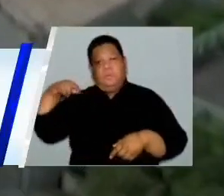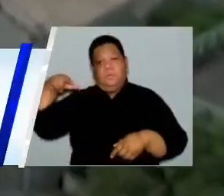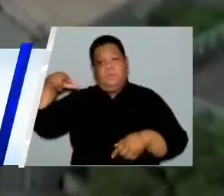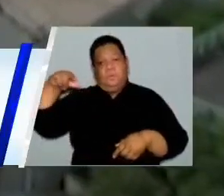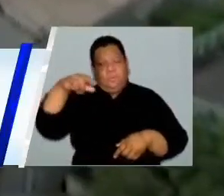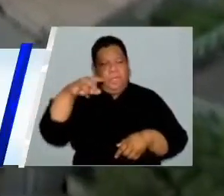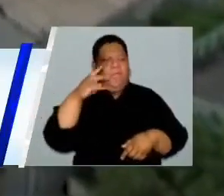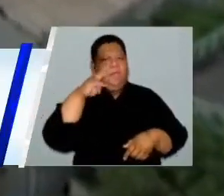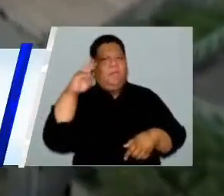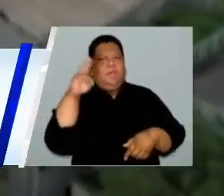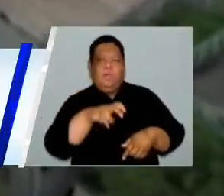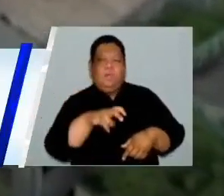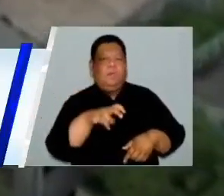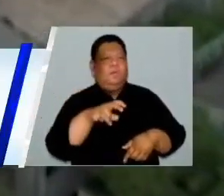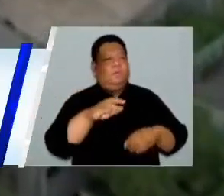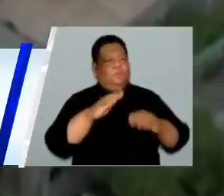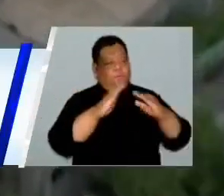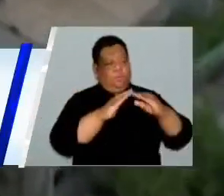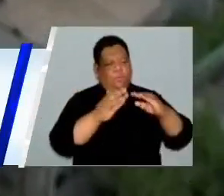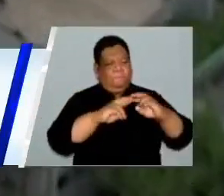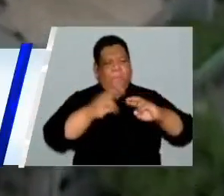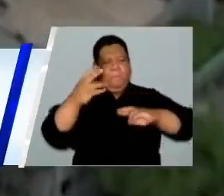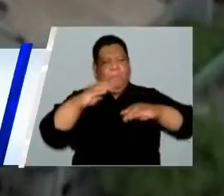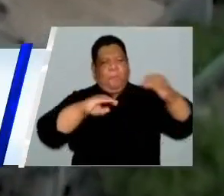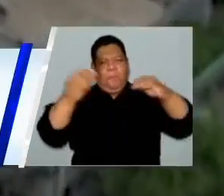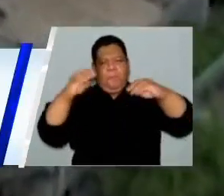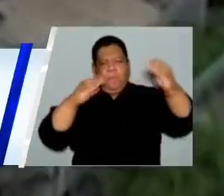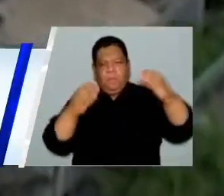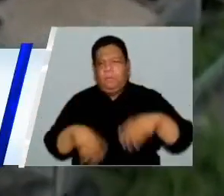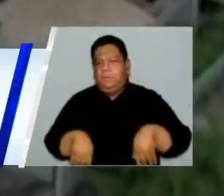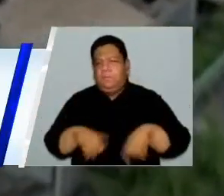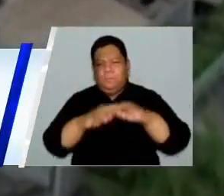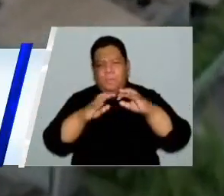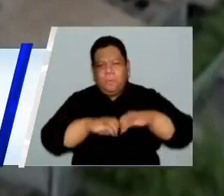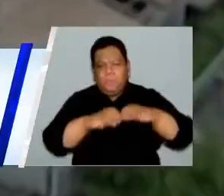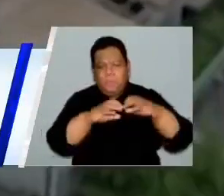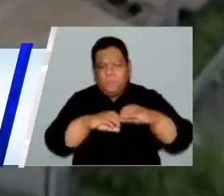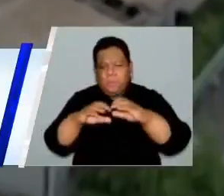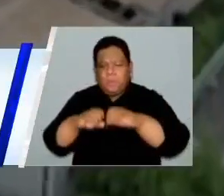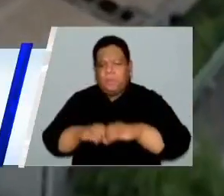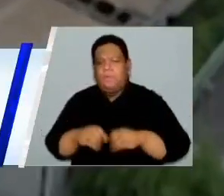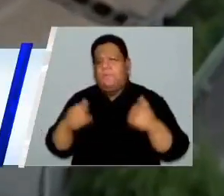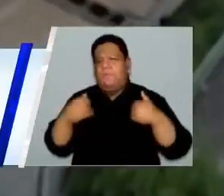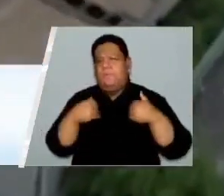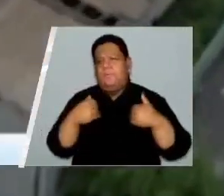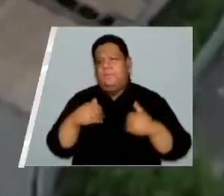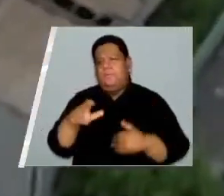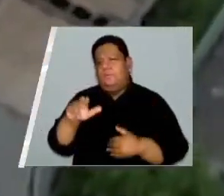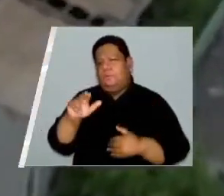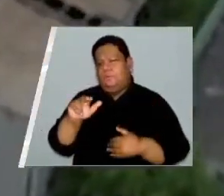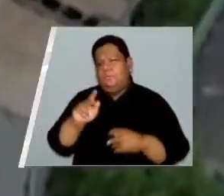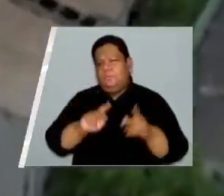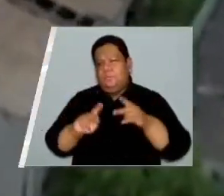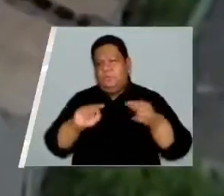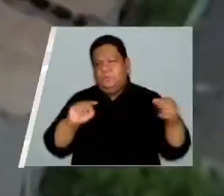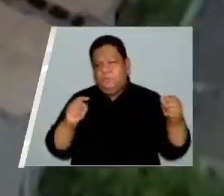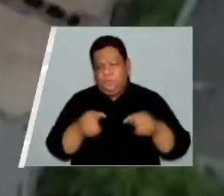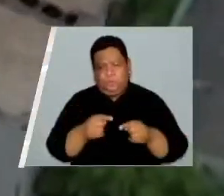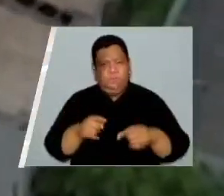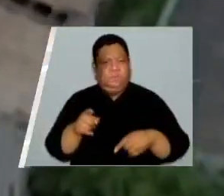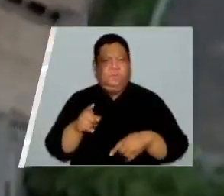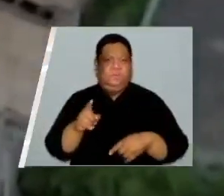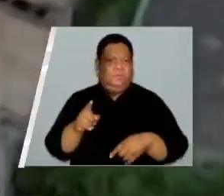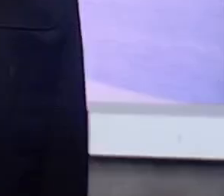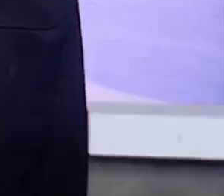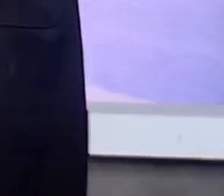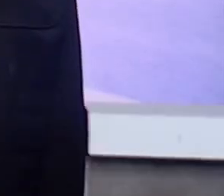daan-daang nasirang busali gaya ng pabrika t tat ang naitalang sugatan sa buhawi na bihira lang daw mabuo sa